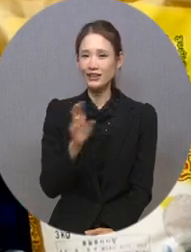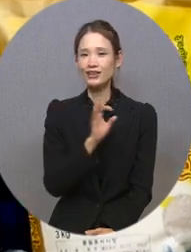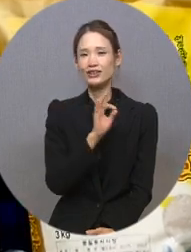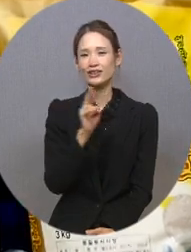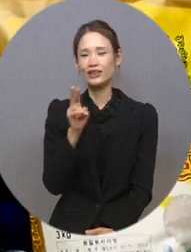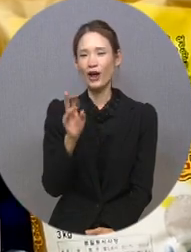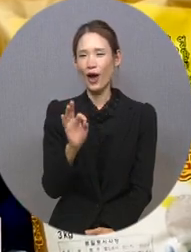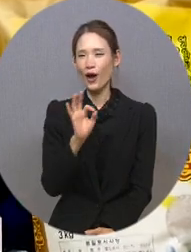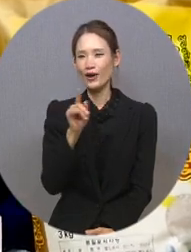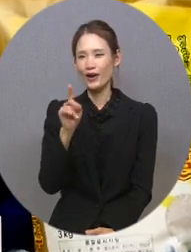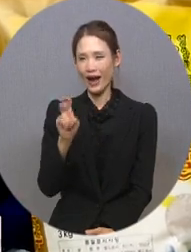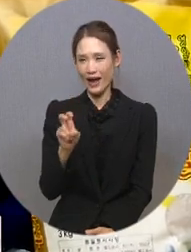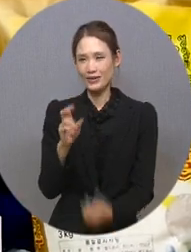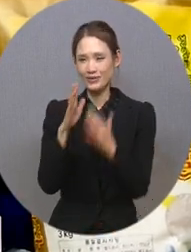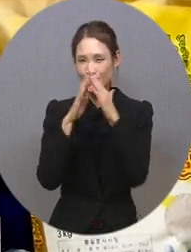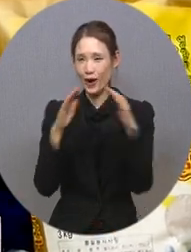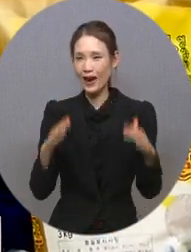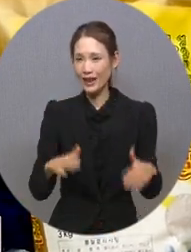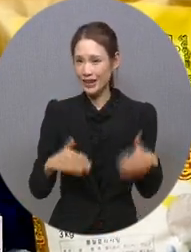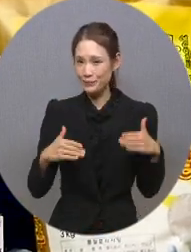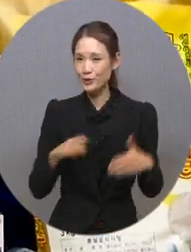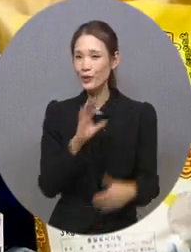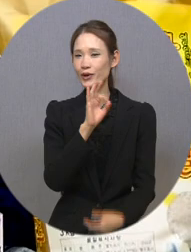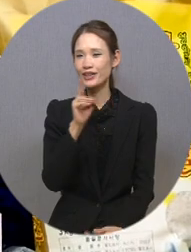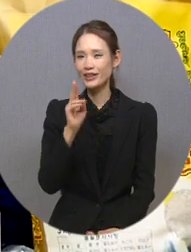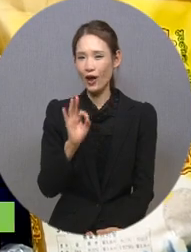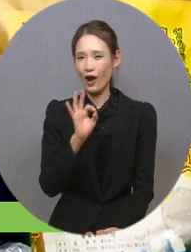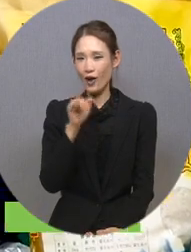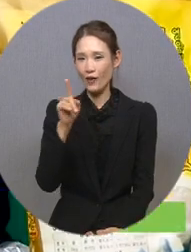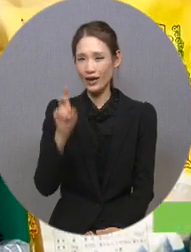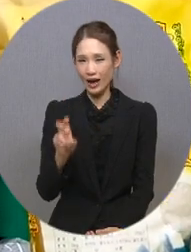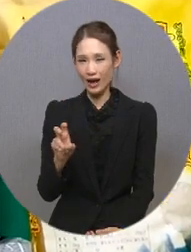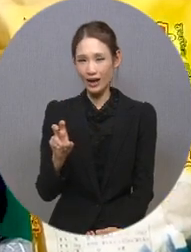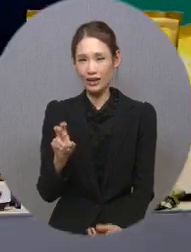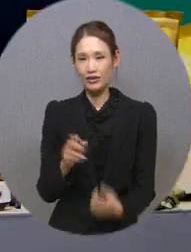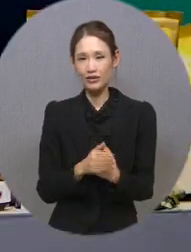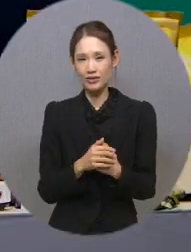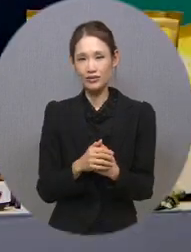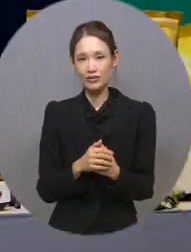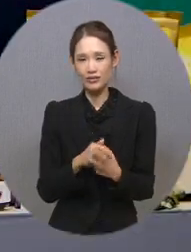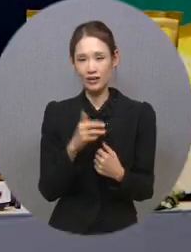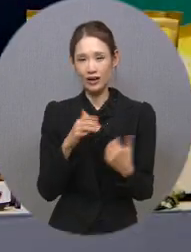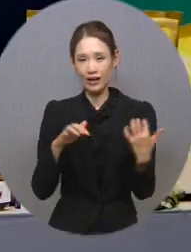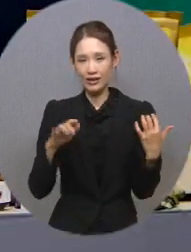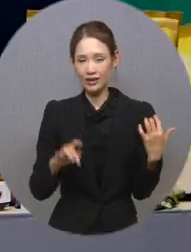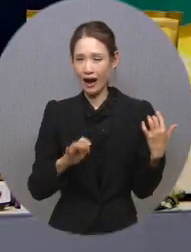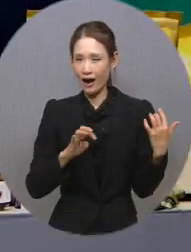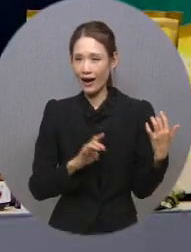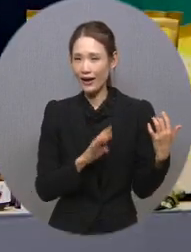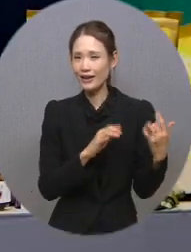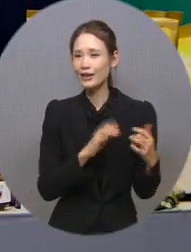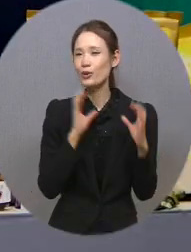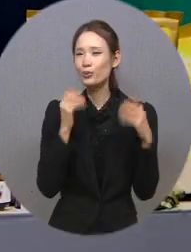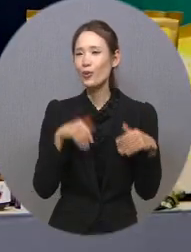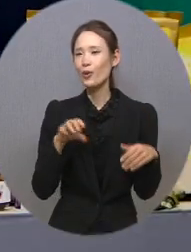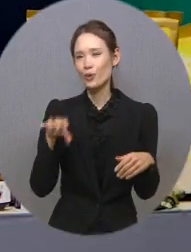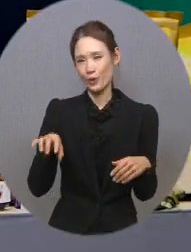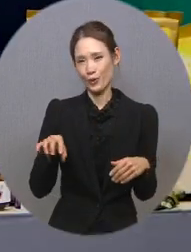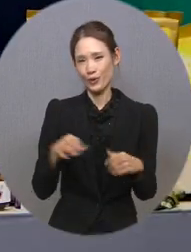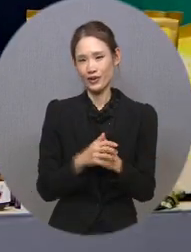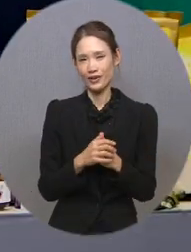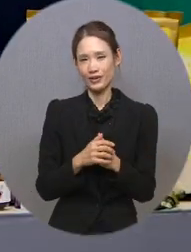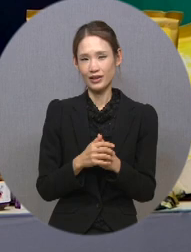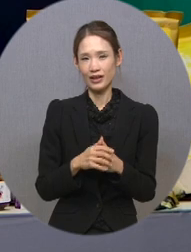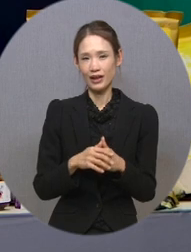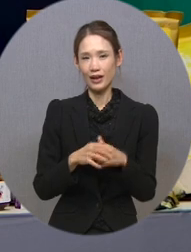영암이죠. 전라남도 영암입니다. 아니 영암이 사실 우리 가야금 산주의 또 본고장이기도 하잖아요. 그렇죠.